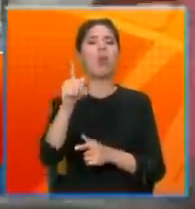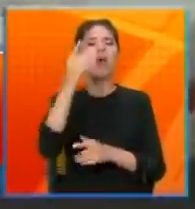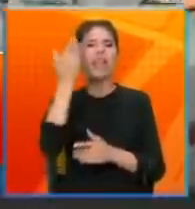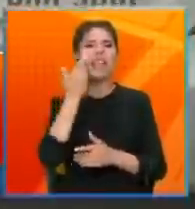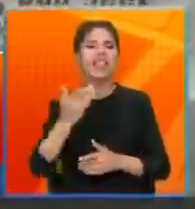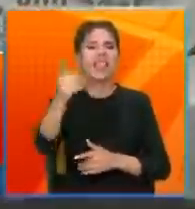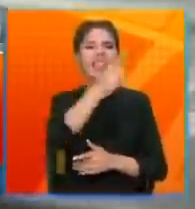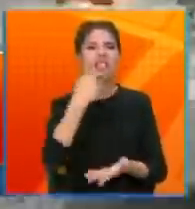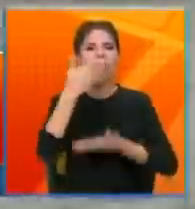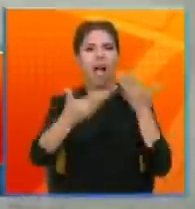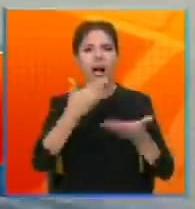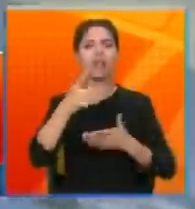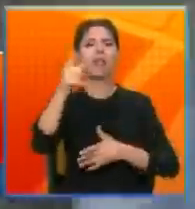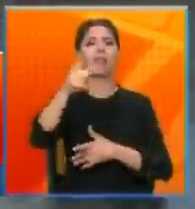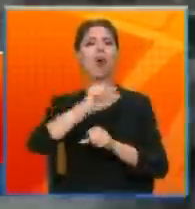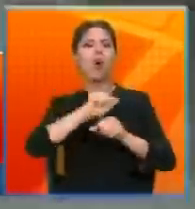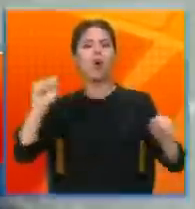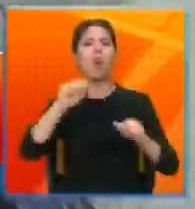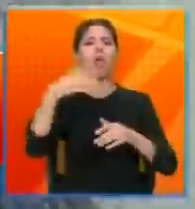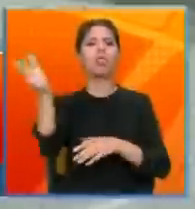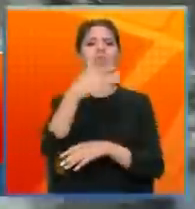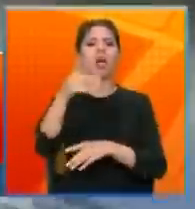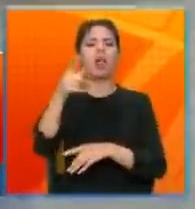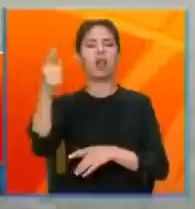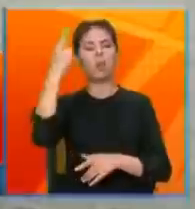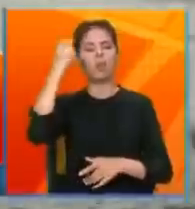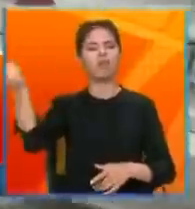olanı biteni aktarırken kopan dallardan biri başına isabet etti.